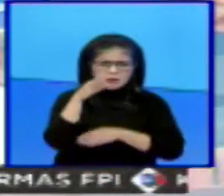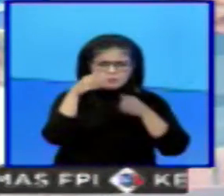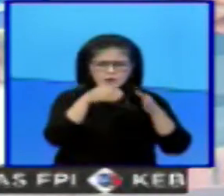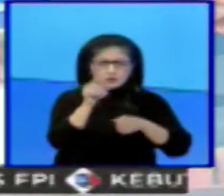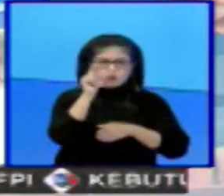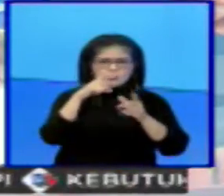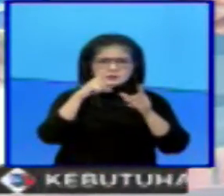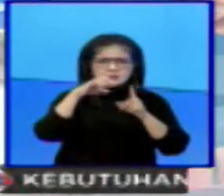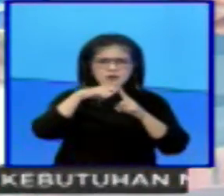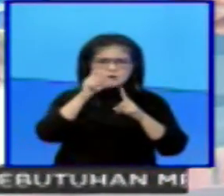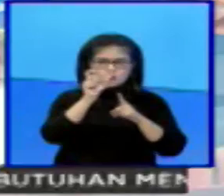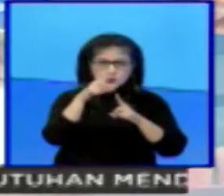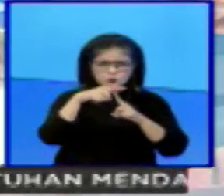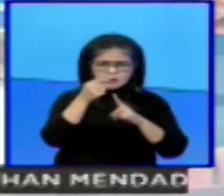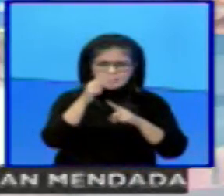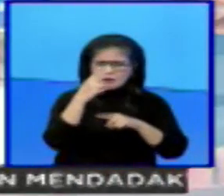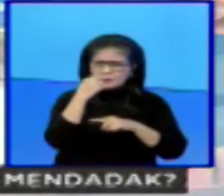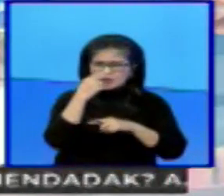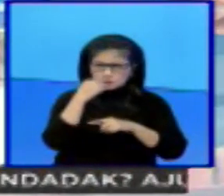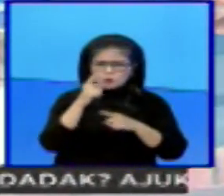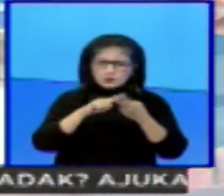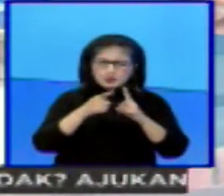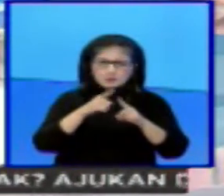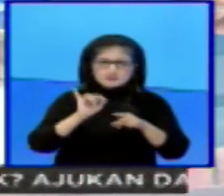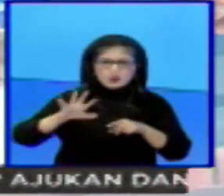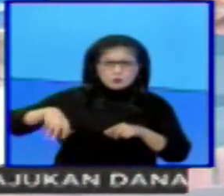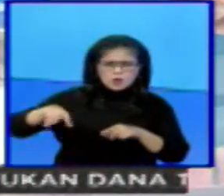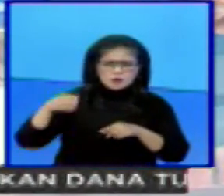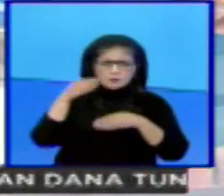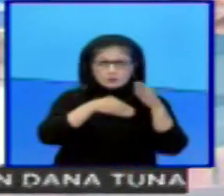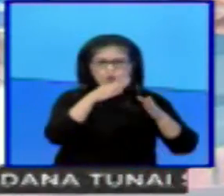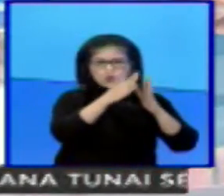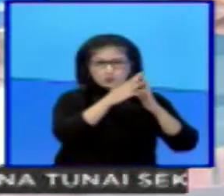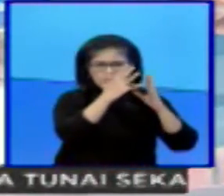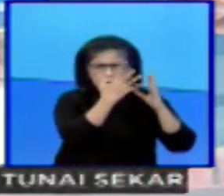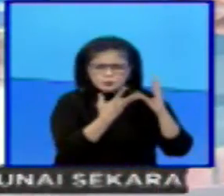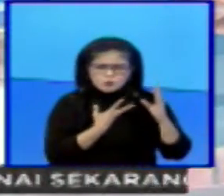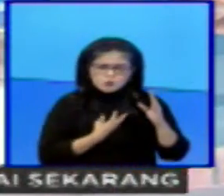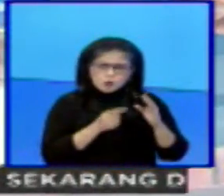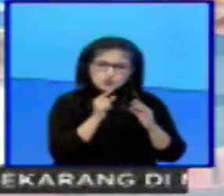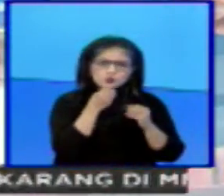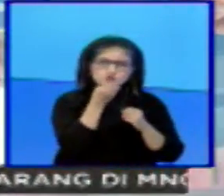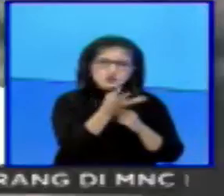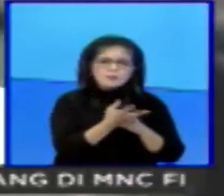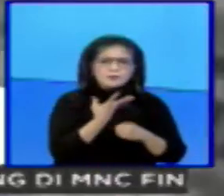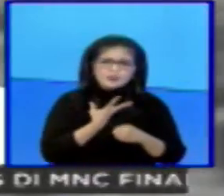Sejumlah selebriti dan kerabat terus berdatangan ke rumah duka untuk menyampaikan bela sungkawa.